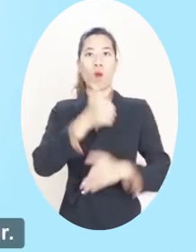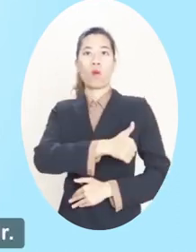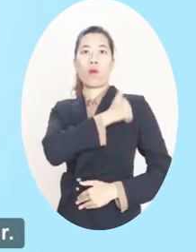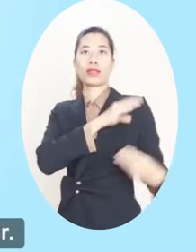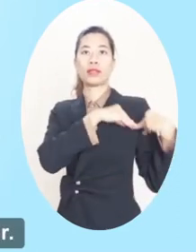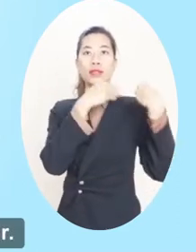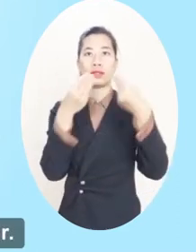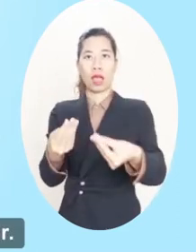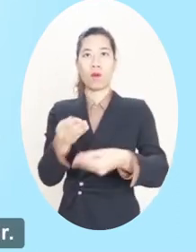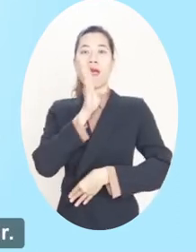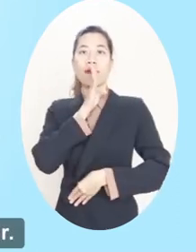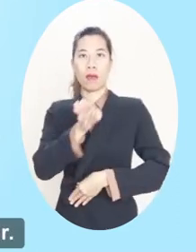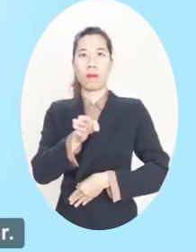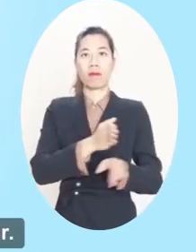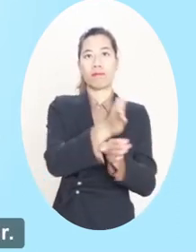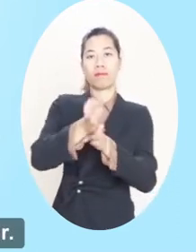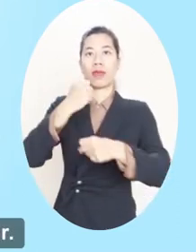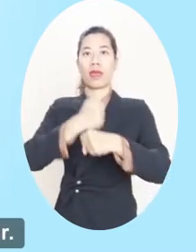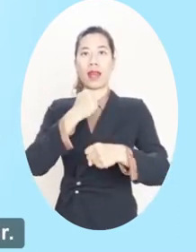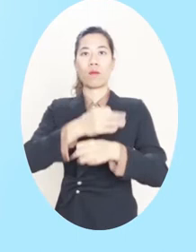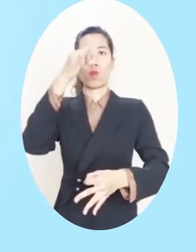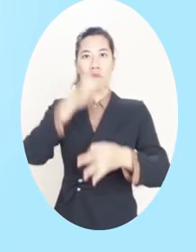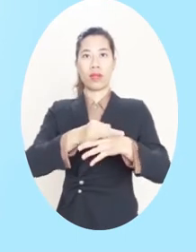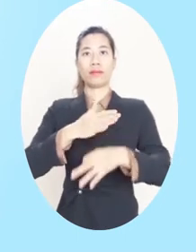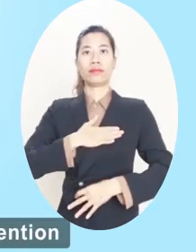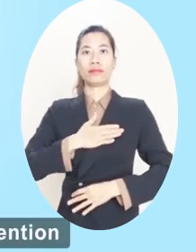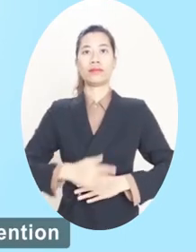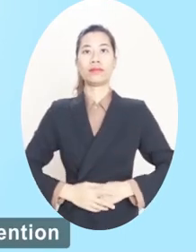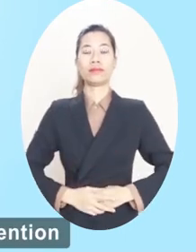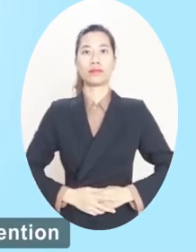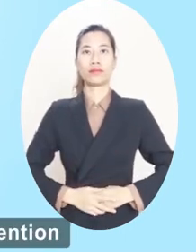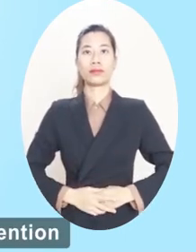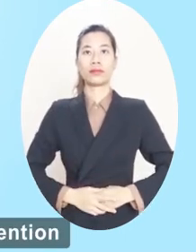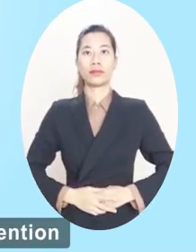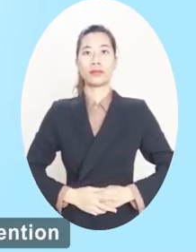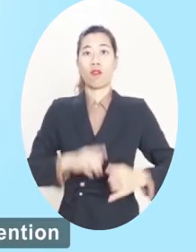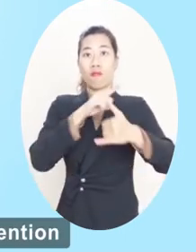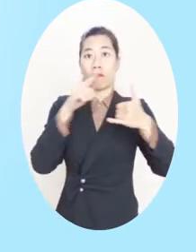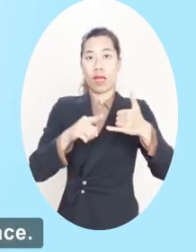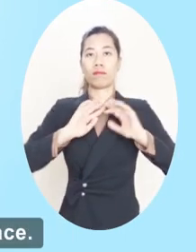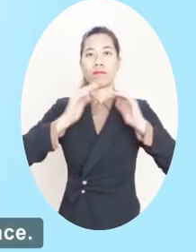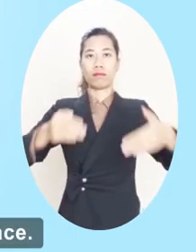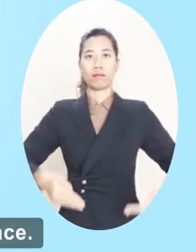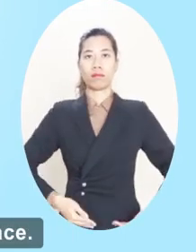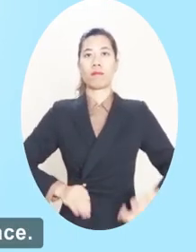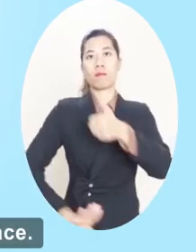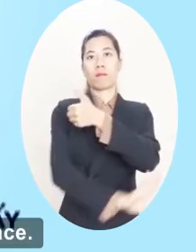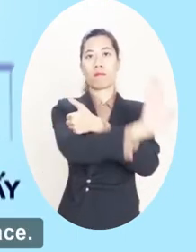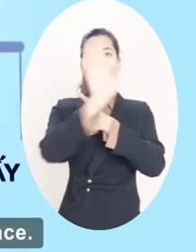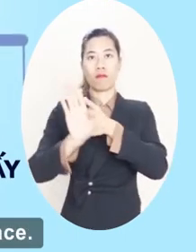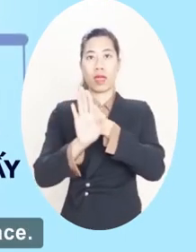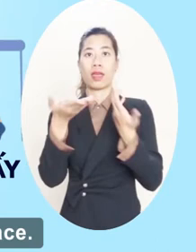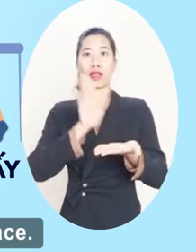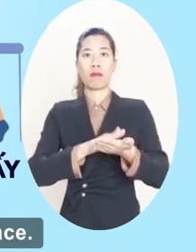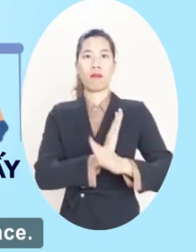động, đặc biệt là quyền được tự quyết định trong việc làm và nghề nghiệp. Bộ luật tăng cường các biện pháp bảo vệ thai sản và quy định cụ thể